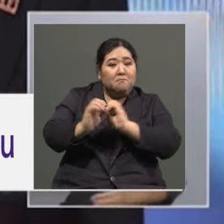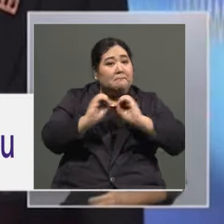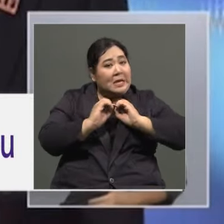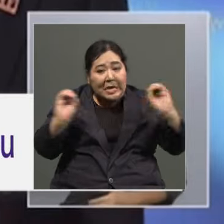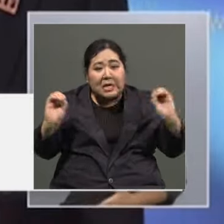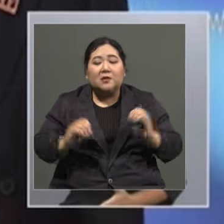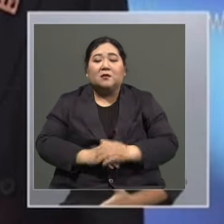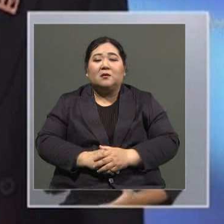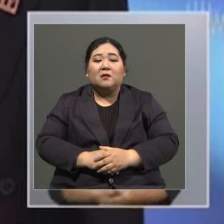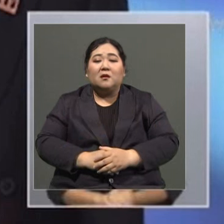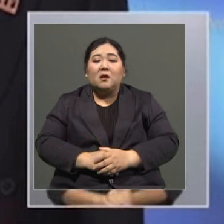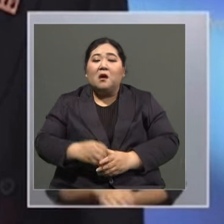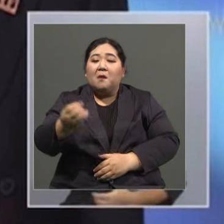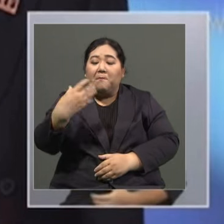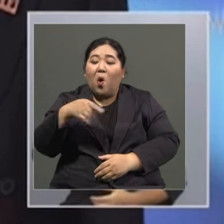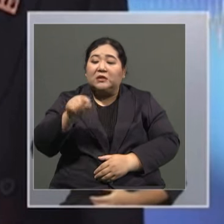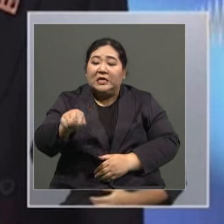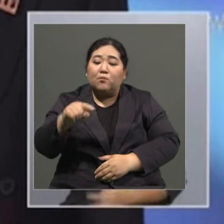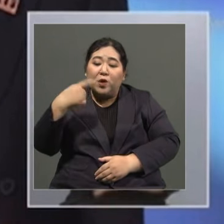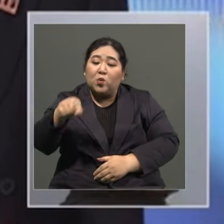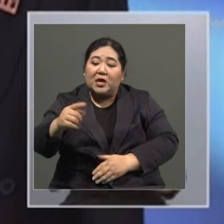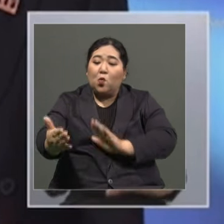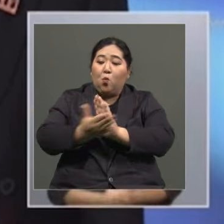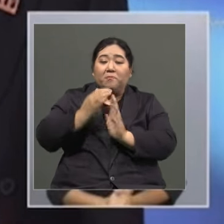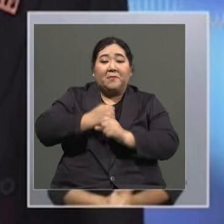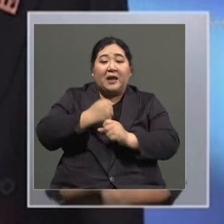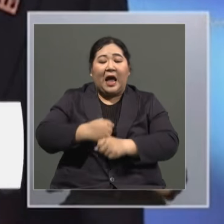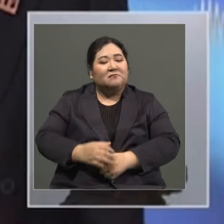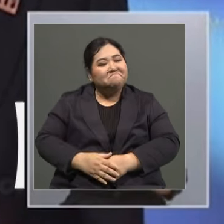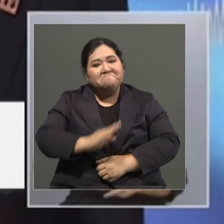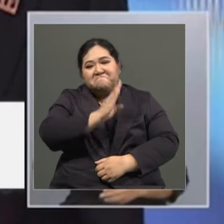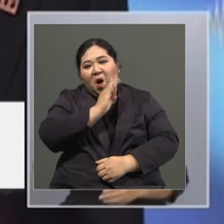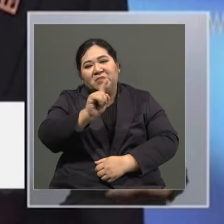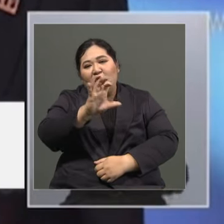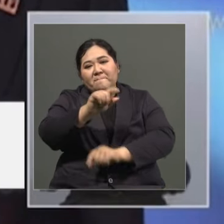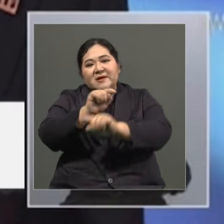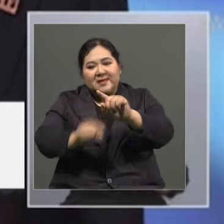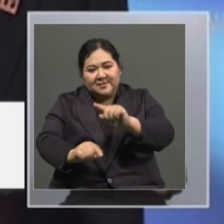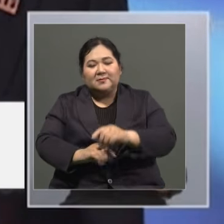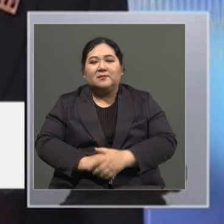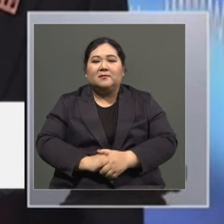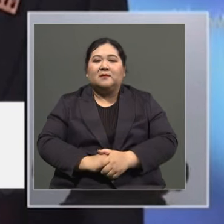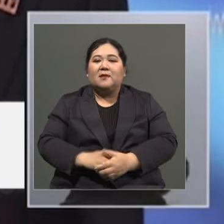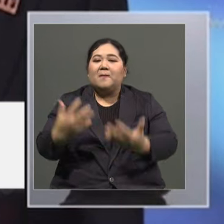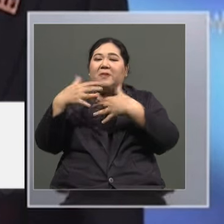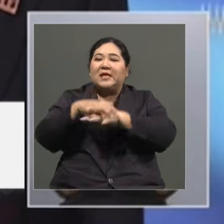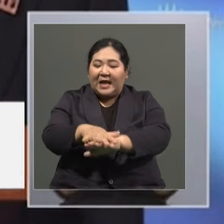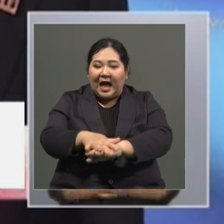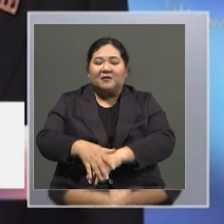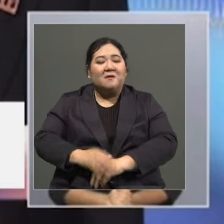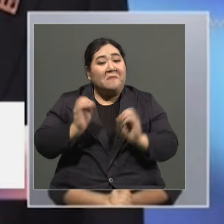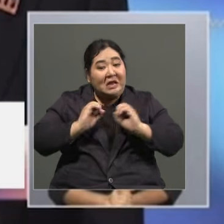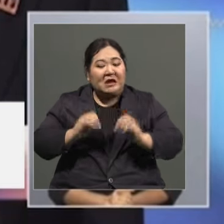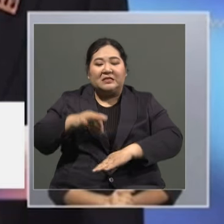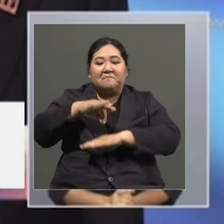ที่แอบอ้างว่าเป็นคณะทำงานนั้นเนี่ยเป็นข้อมูลเท็จ 100%และไม่เคยประสานงานไม่เคยแต่งตั้งนักร้องเรียนท่าน